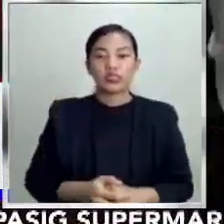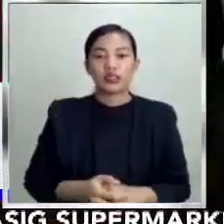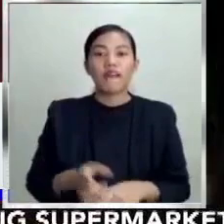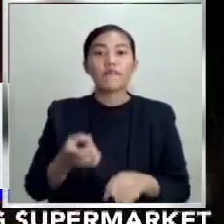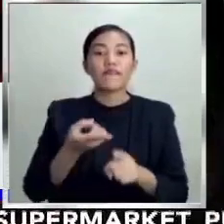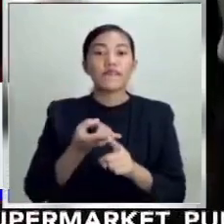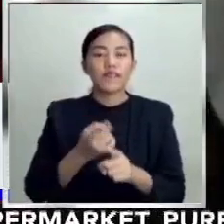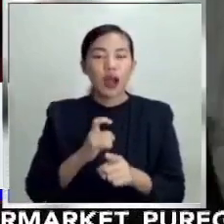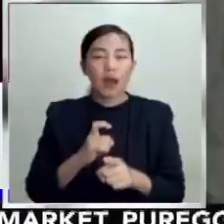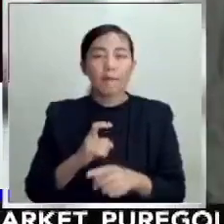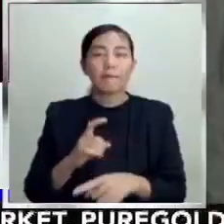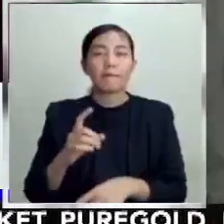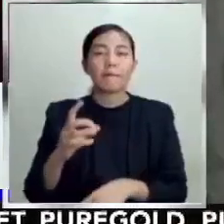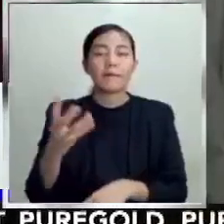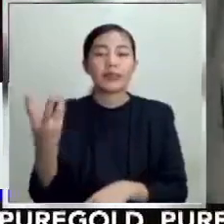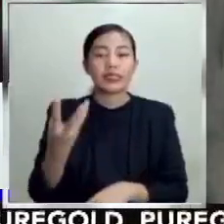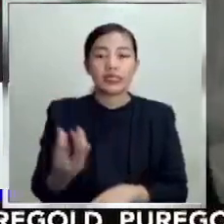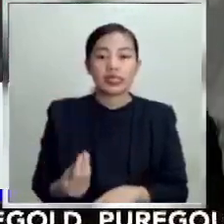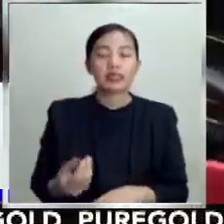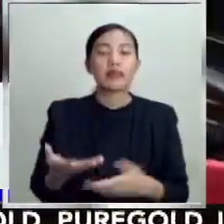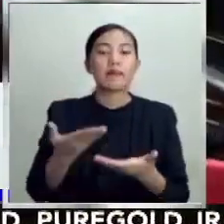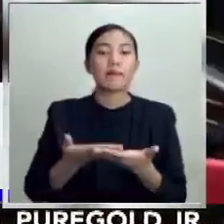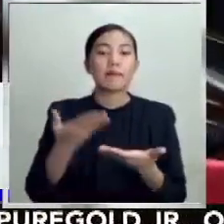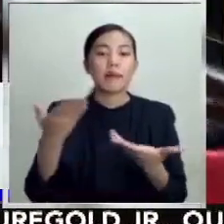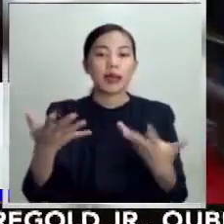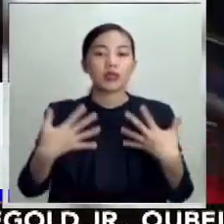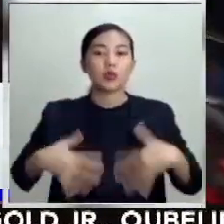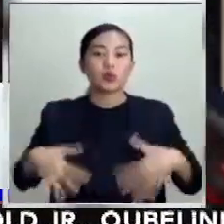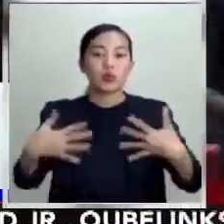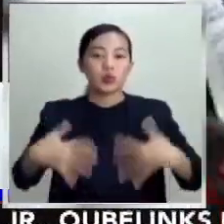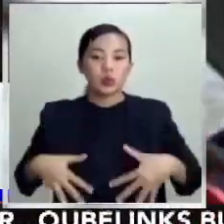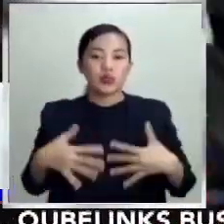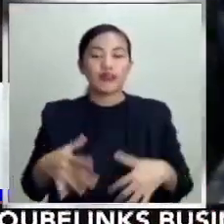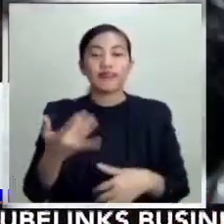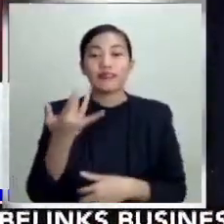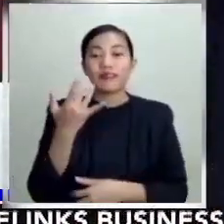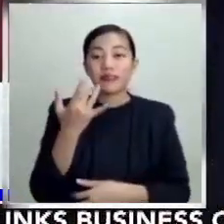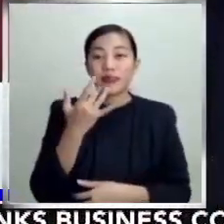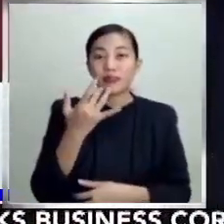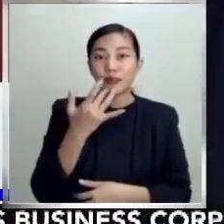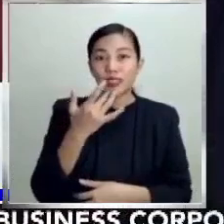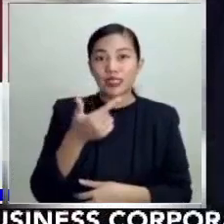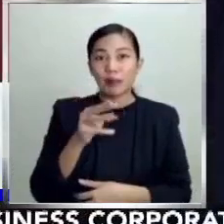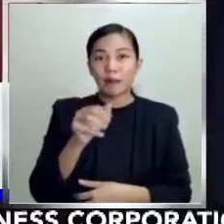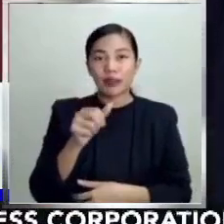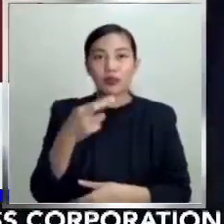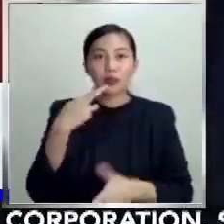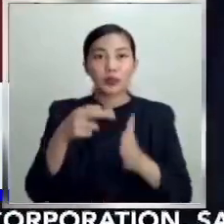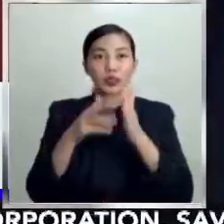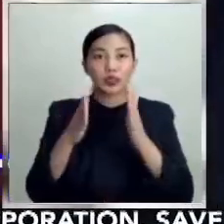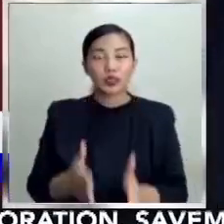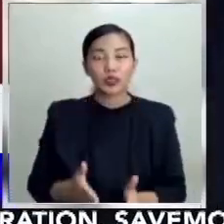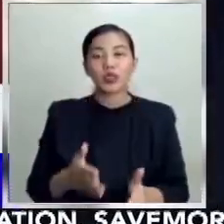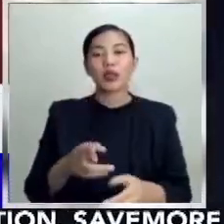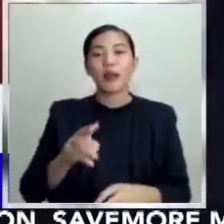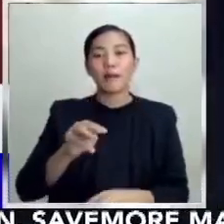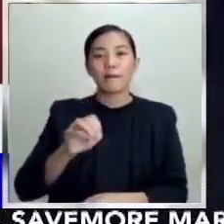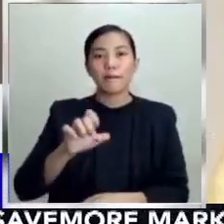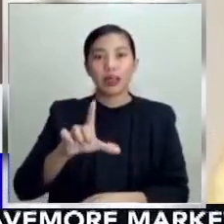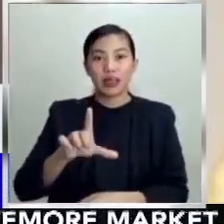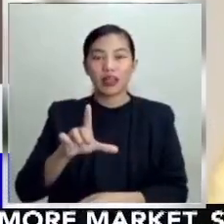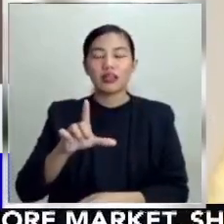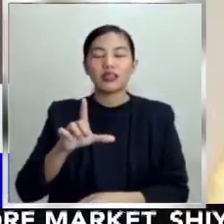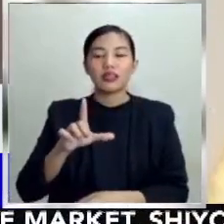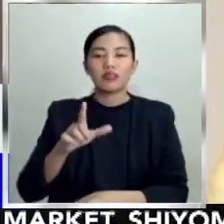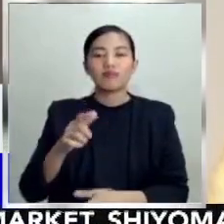makabili ng mga bestida ng paborito niyang GMA anchor na si Miss Mel Chanco. Bukod sa mura, may kalidad pa.